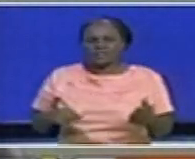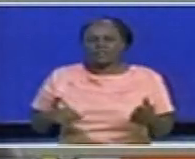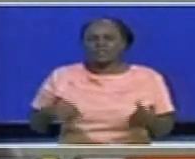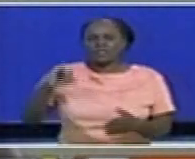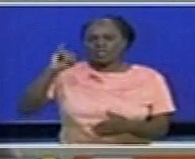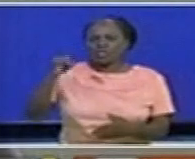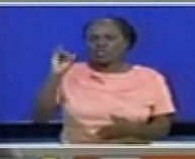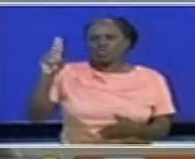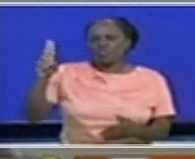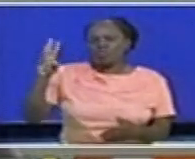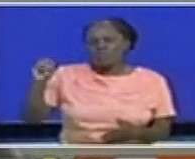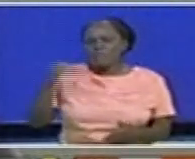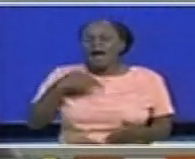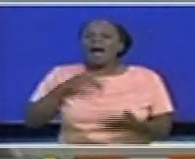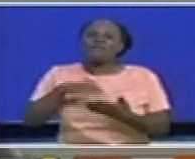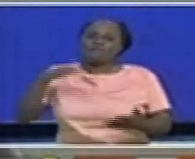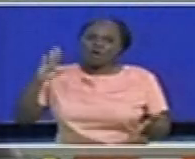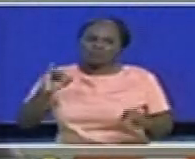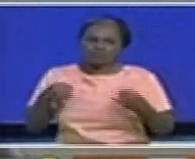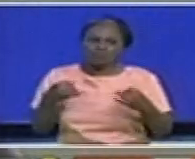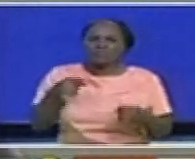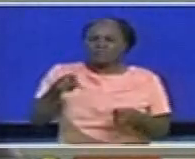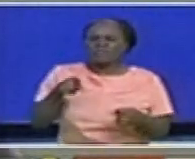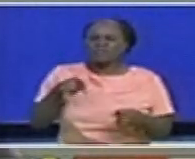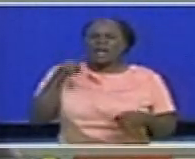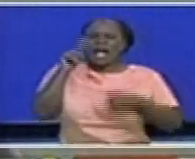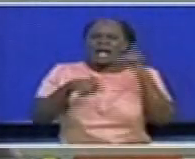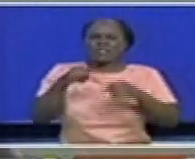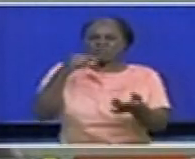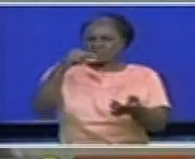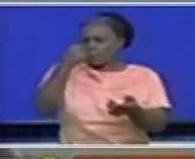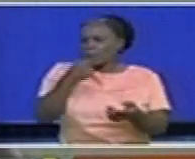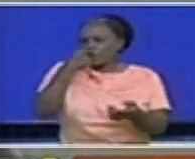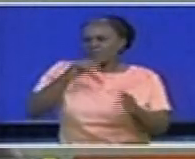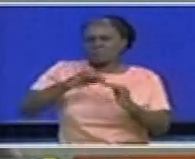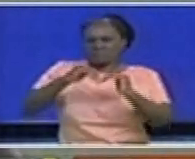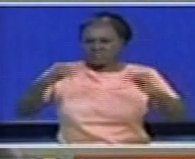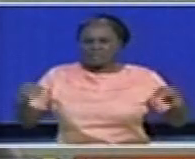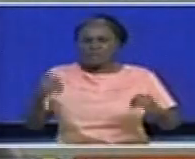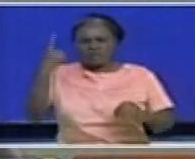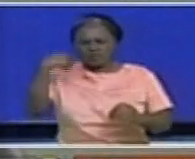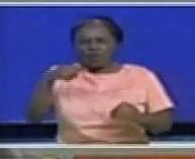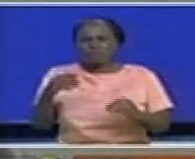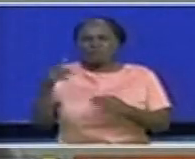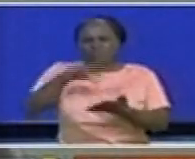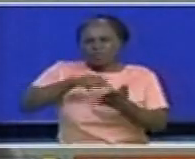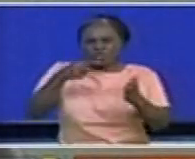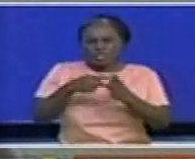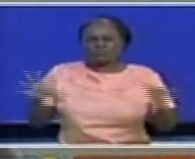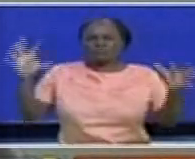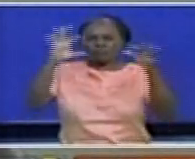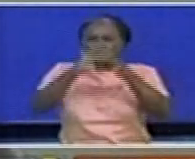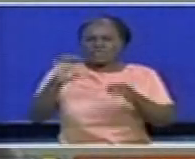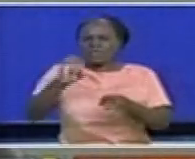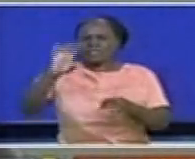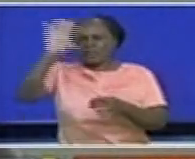na ripoti iliyojiri ikiwemo rais kusuta wanaodai Tanzania inatengwa kwenye miradi inayopaswa kujumuisha Jumuiya ya Afrika